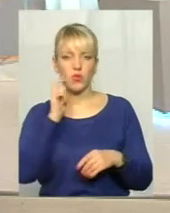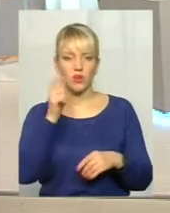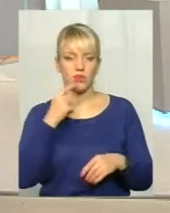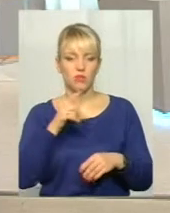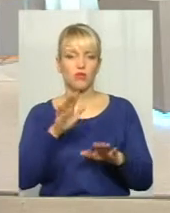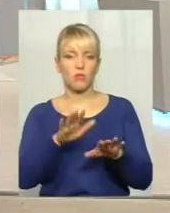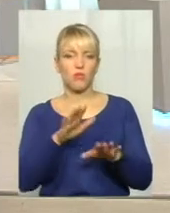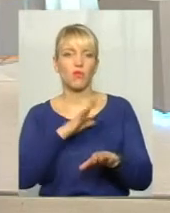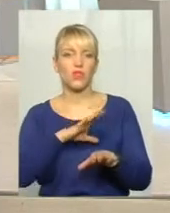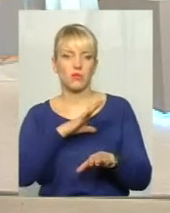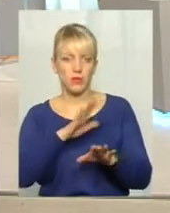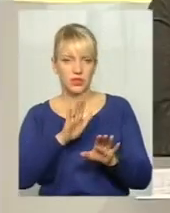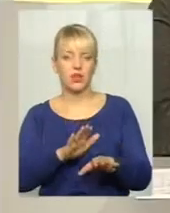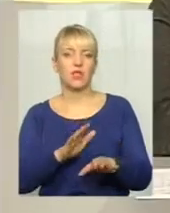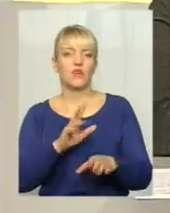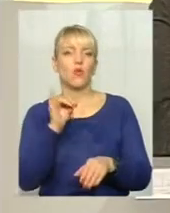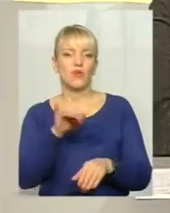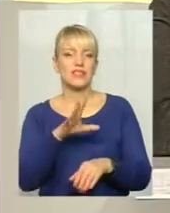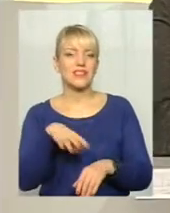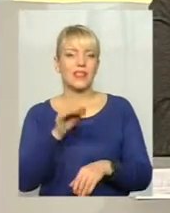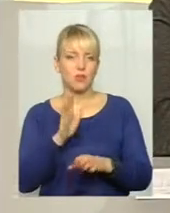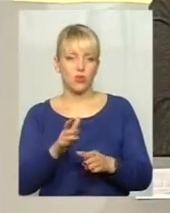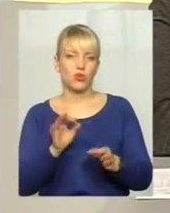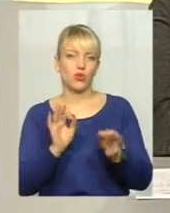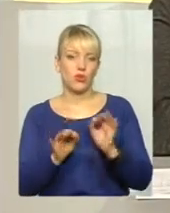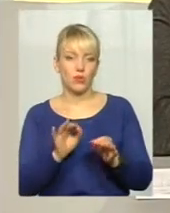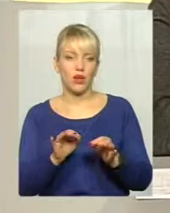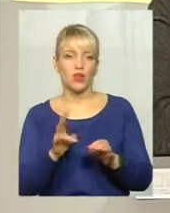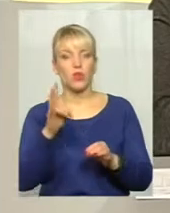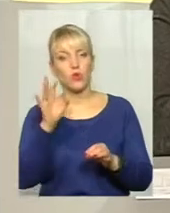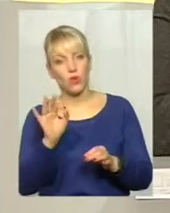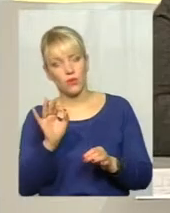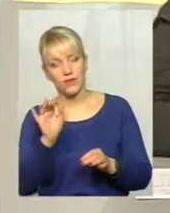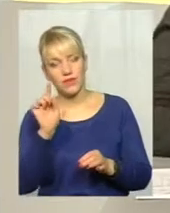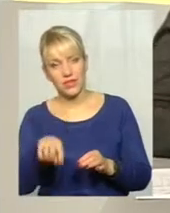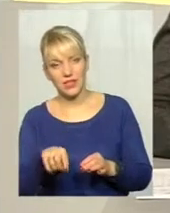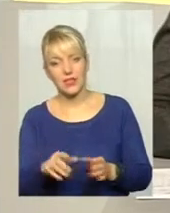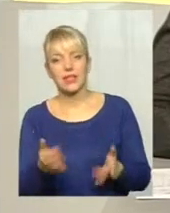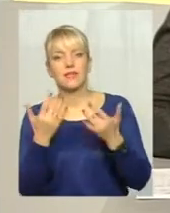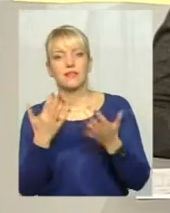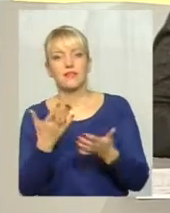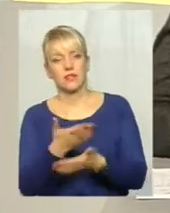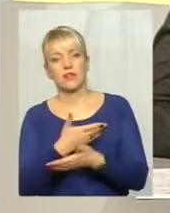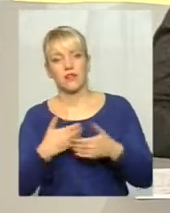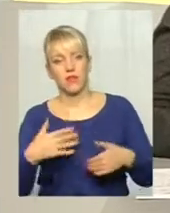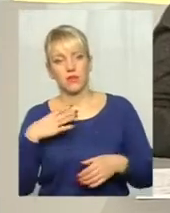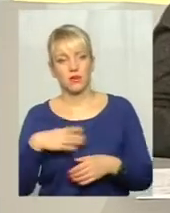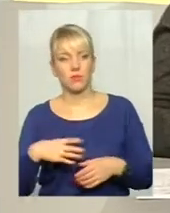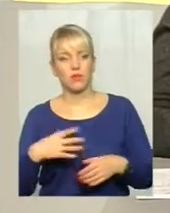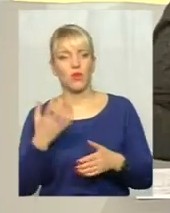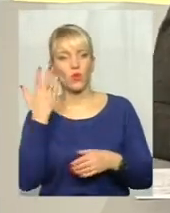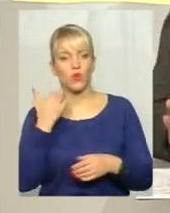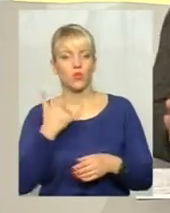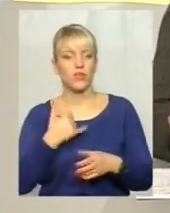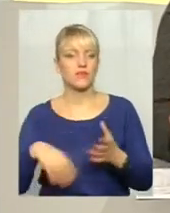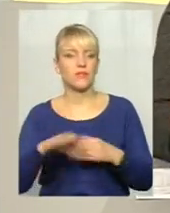все буде нормально. Ось, але знову ж таки, скільки нам терпіти, як ви думаєте, коли вже все в нас буде нормально? От